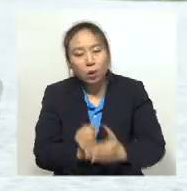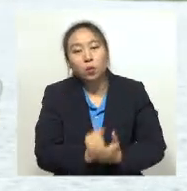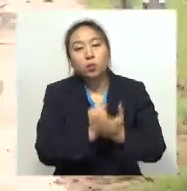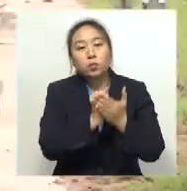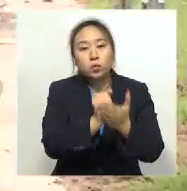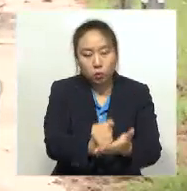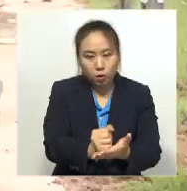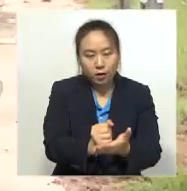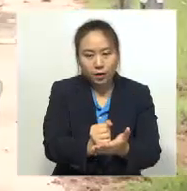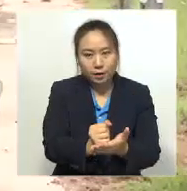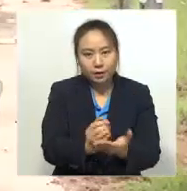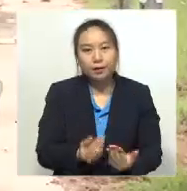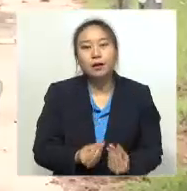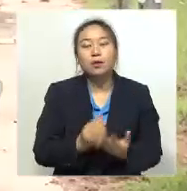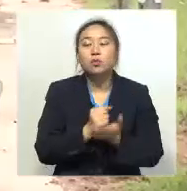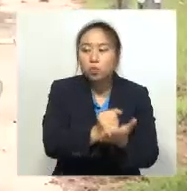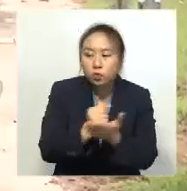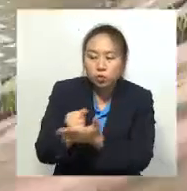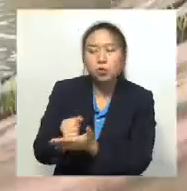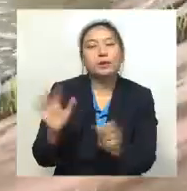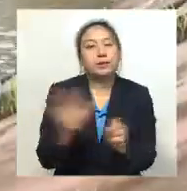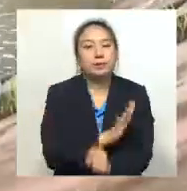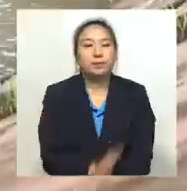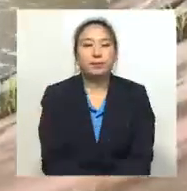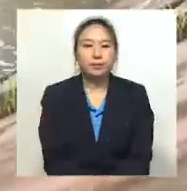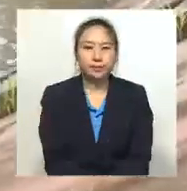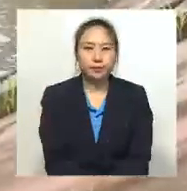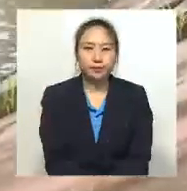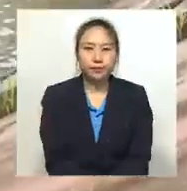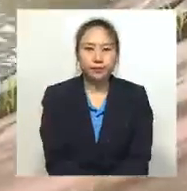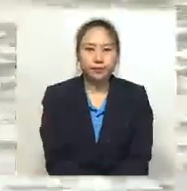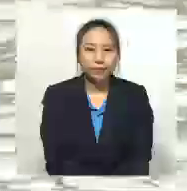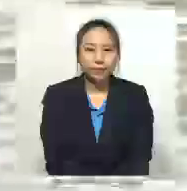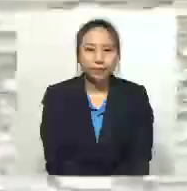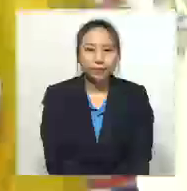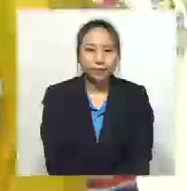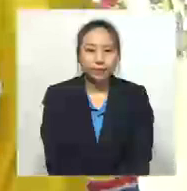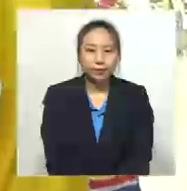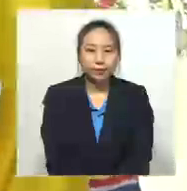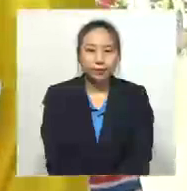แล้วก็อำนวยความสะดวกให้กับประชาชนอย่างเต็มที่ค่ะ